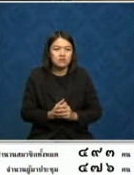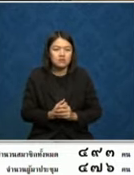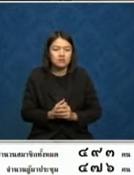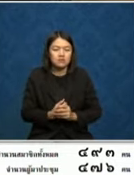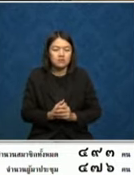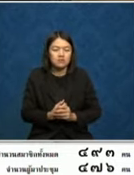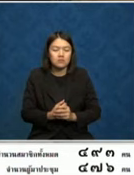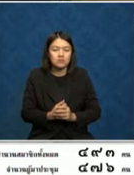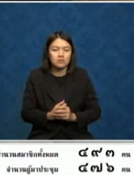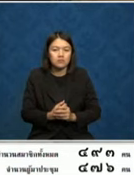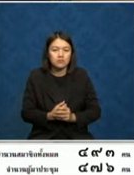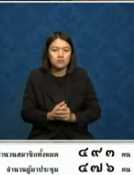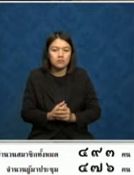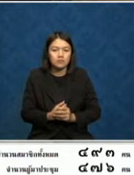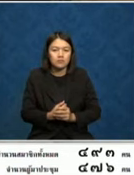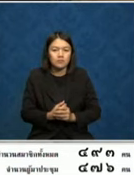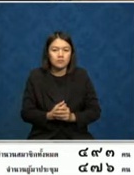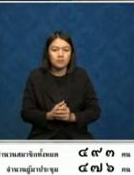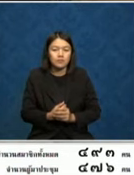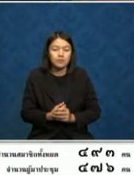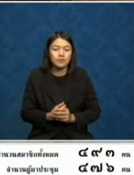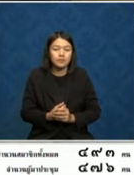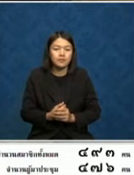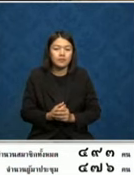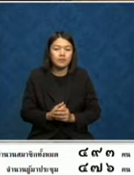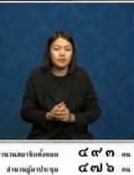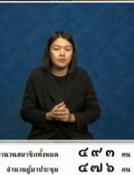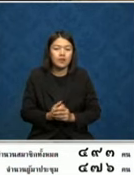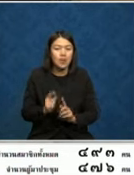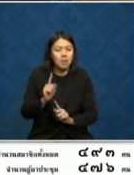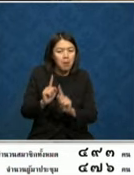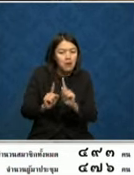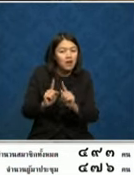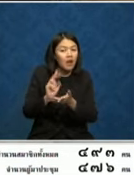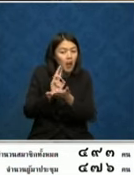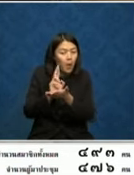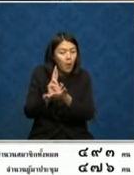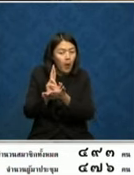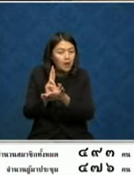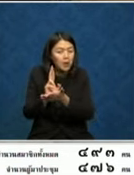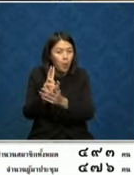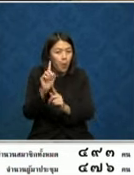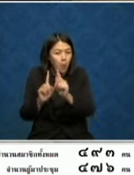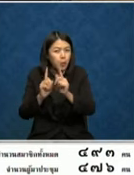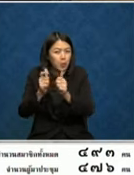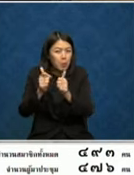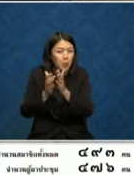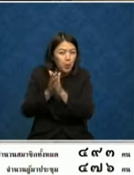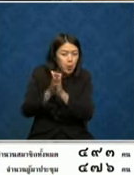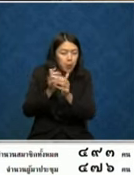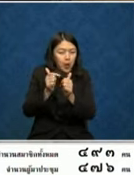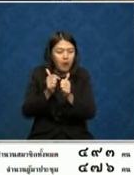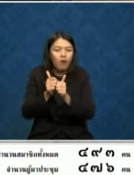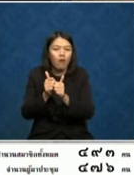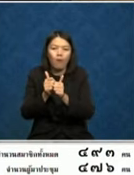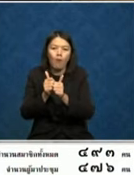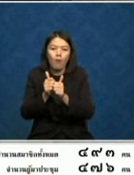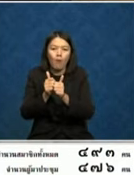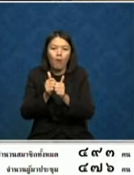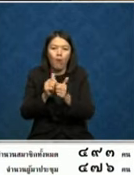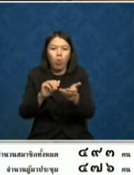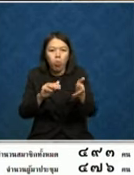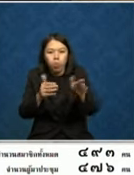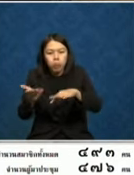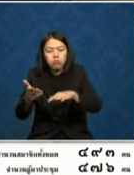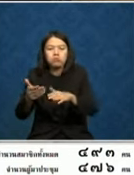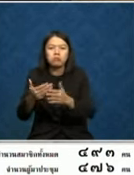คำประเมินรางวัลโน้นรางวัลนี้ของตลาดหลักทรัพย์เจ๊งไป 4-50,000 รายครับเพราะเข